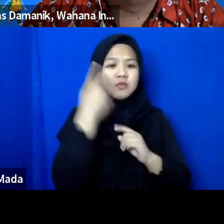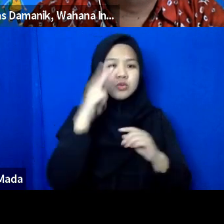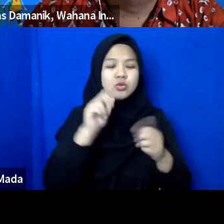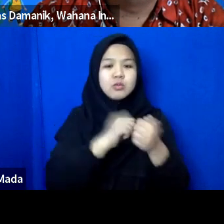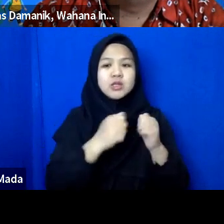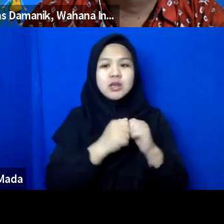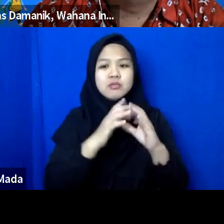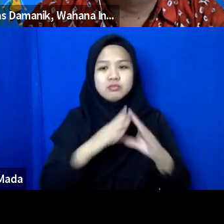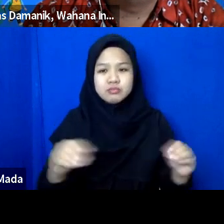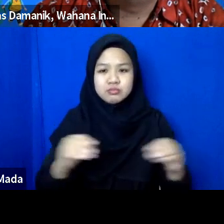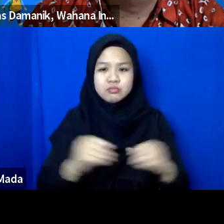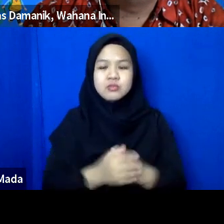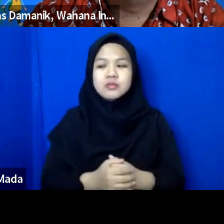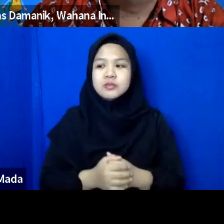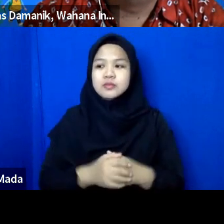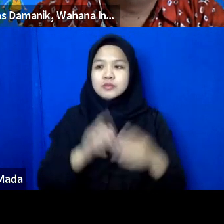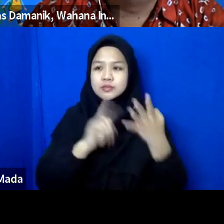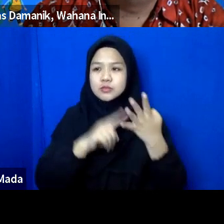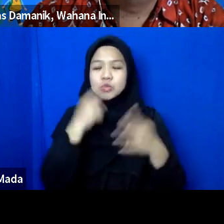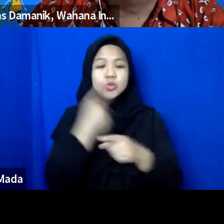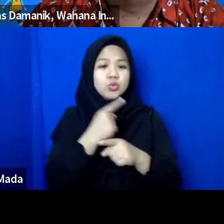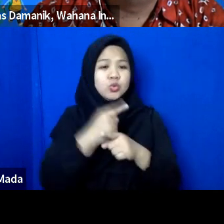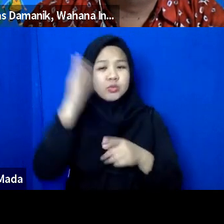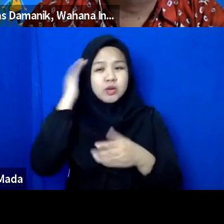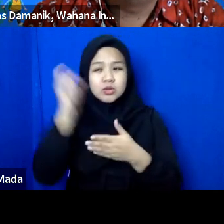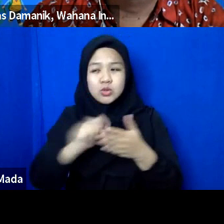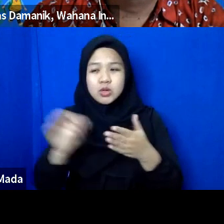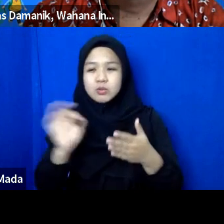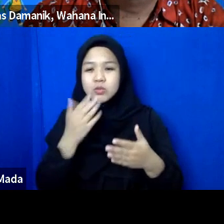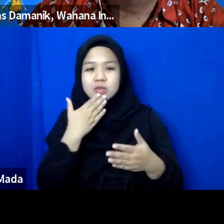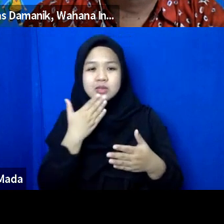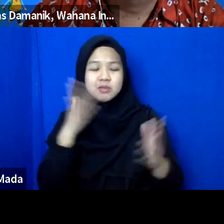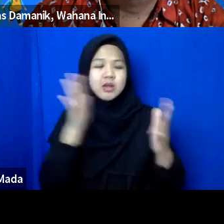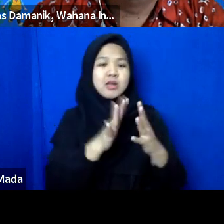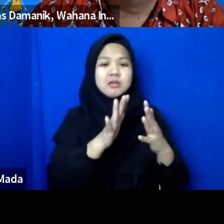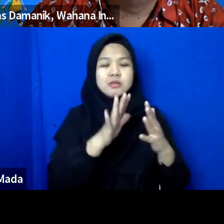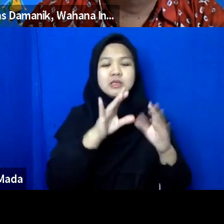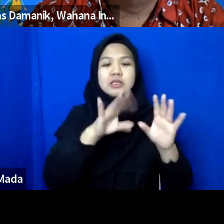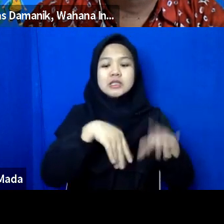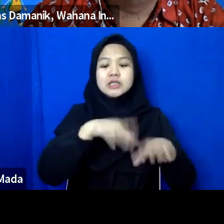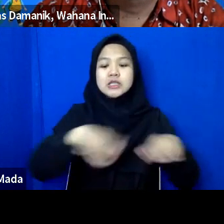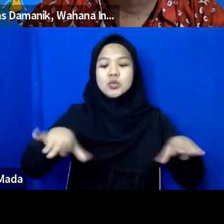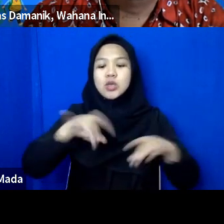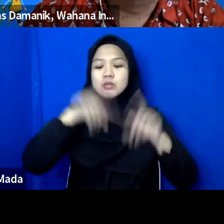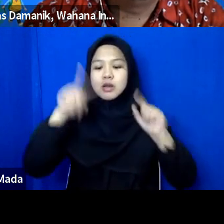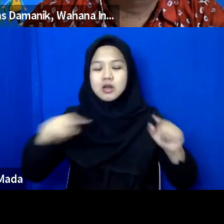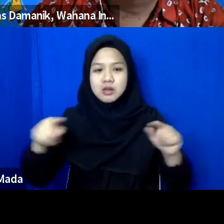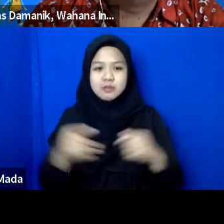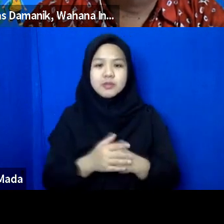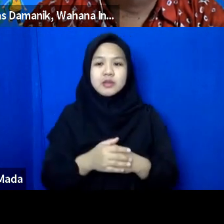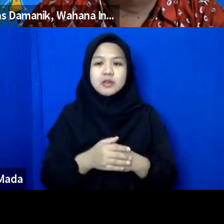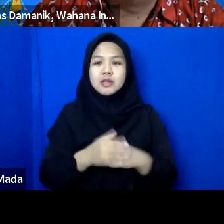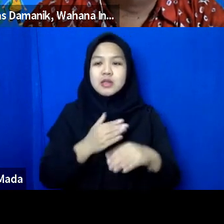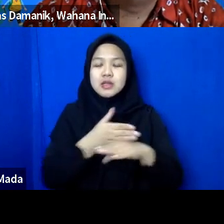masalah-masalah inklusi 4 guru kepala sekolah belum terbiasa menghadapi serta beragam lebih terampil